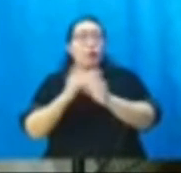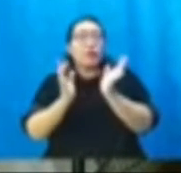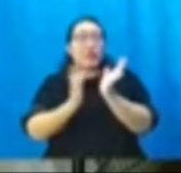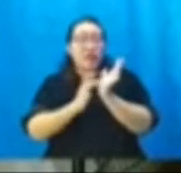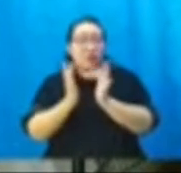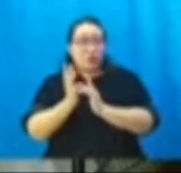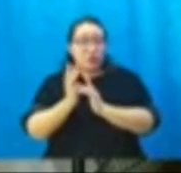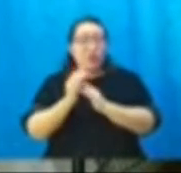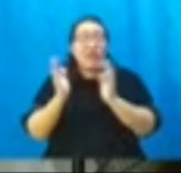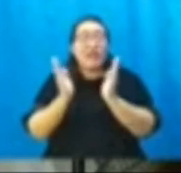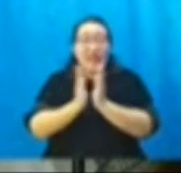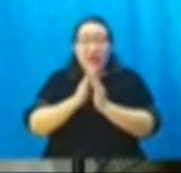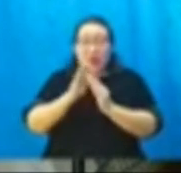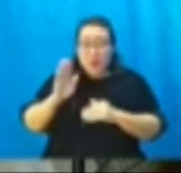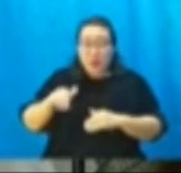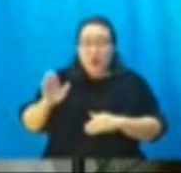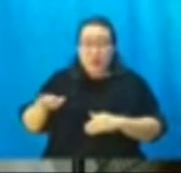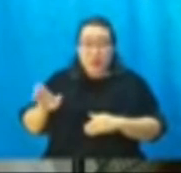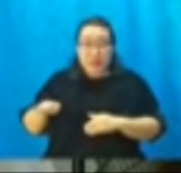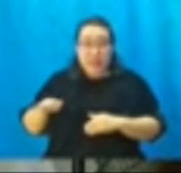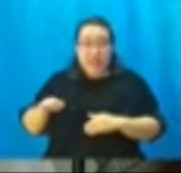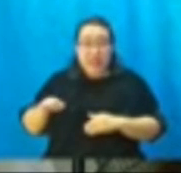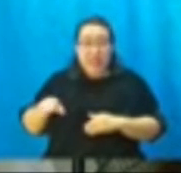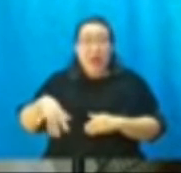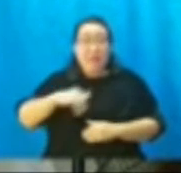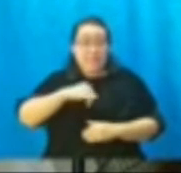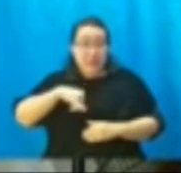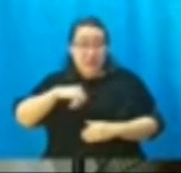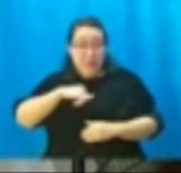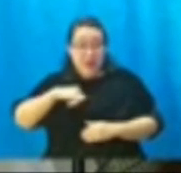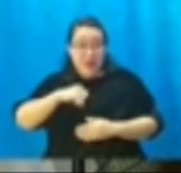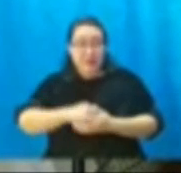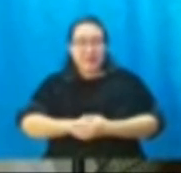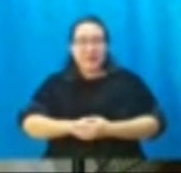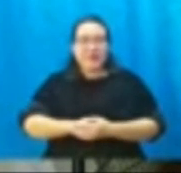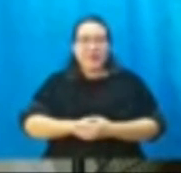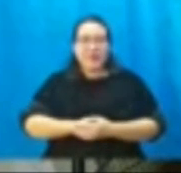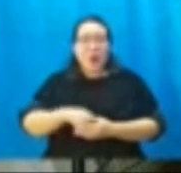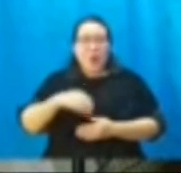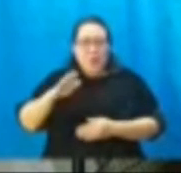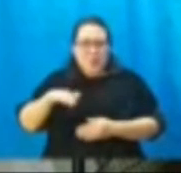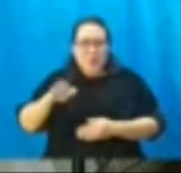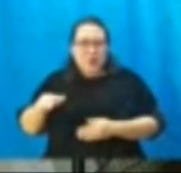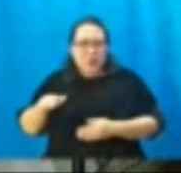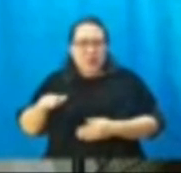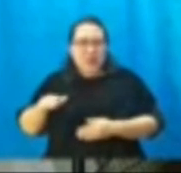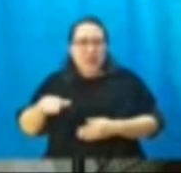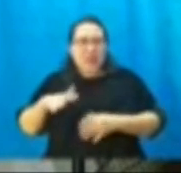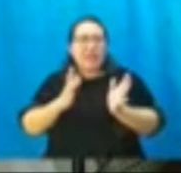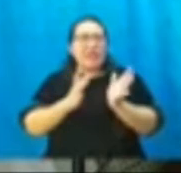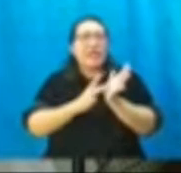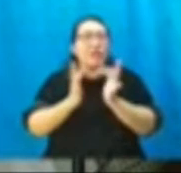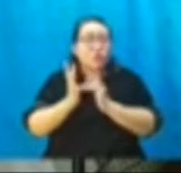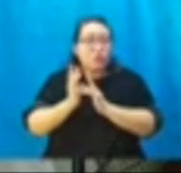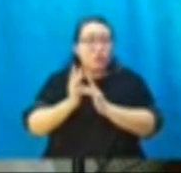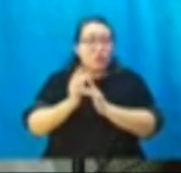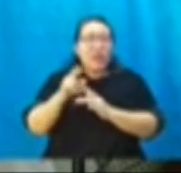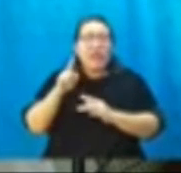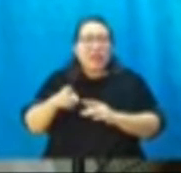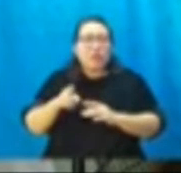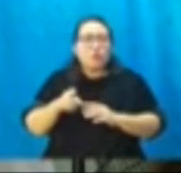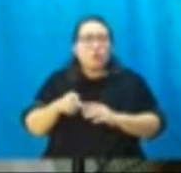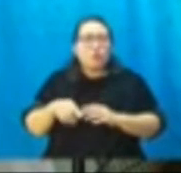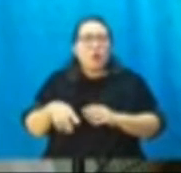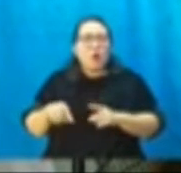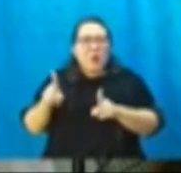Jadi bukan hanya sekelompok orang yang kebetulan waktu itu banyak sekali muridnya Ati orang-orang yang memang sudah dekat dengan